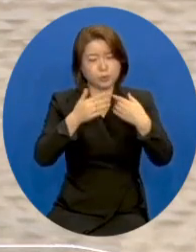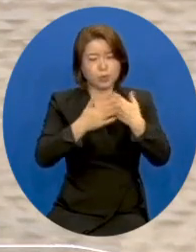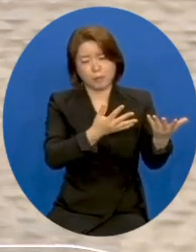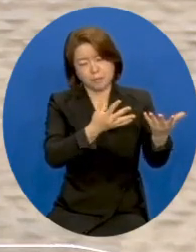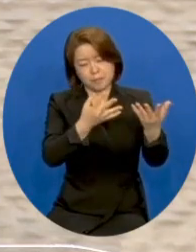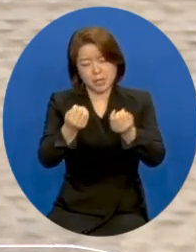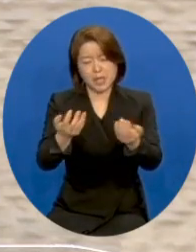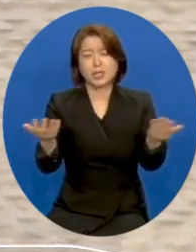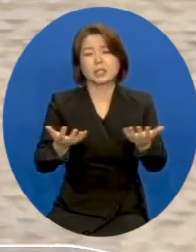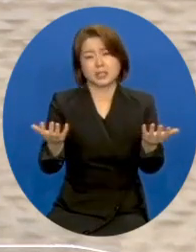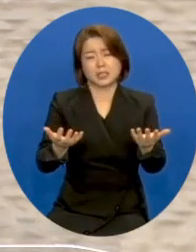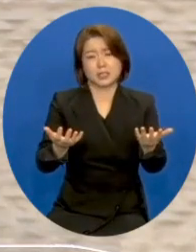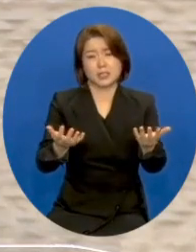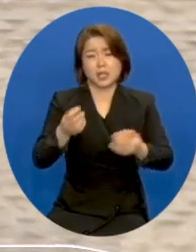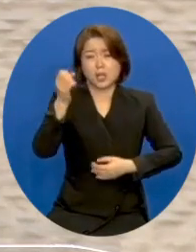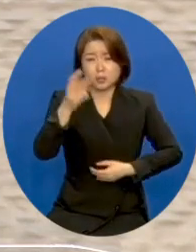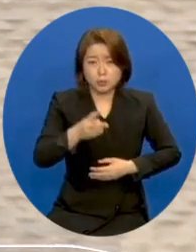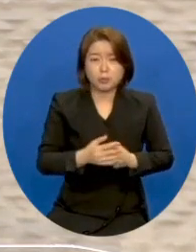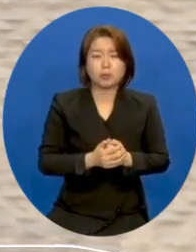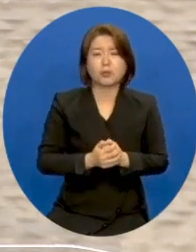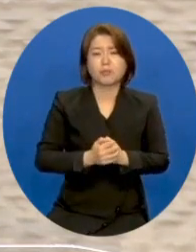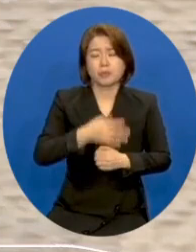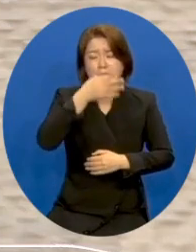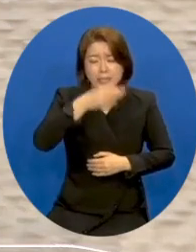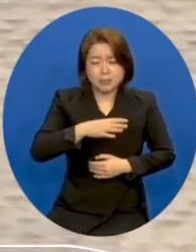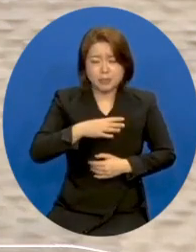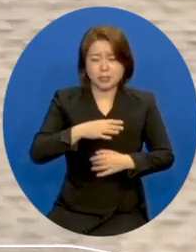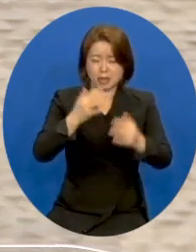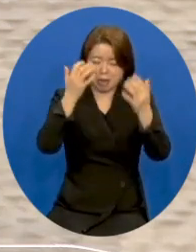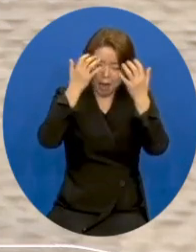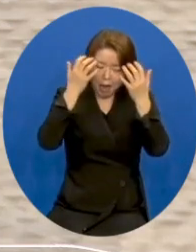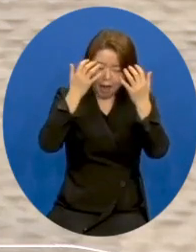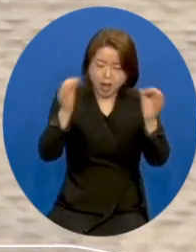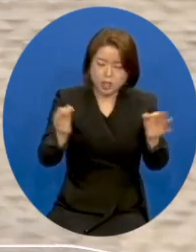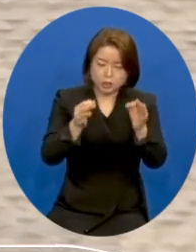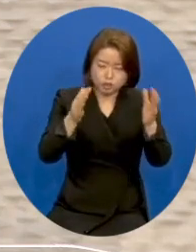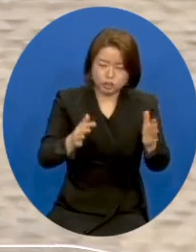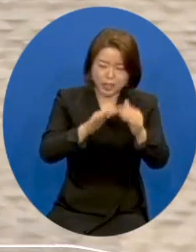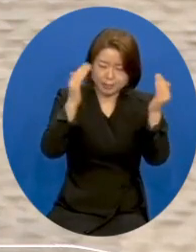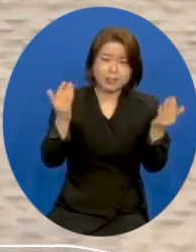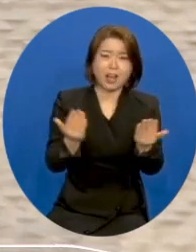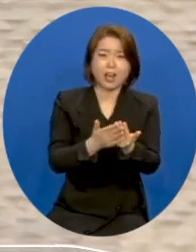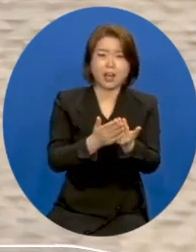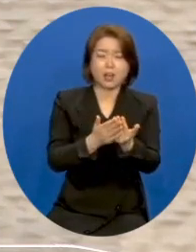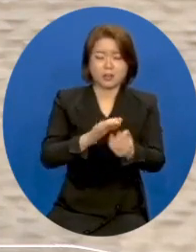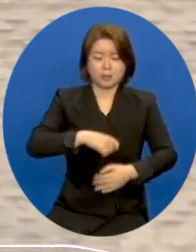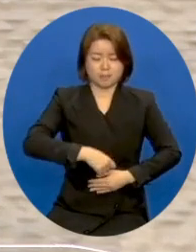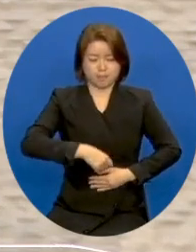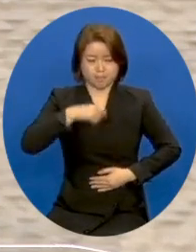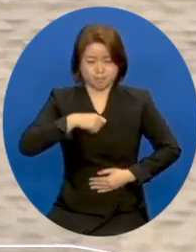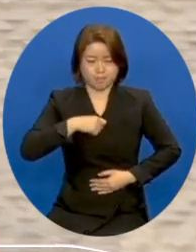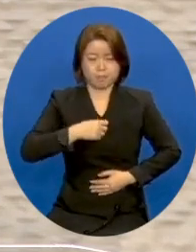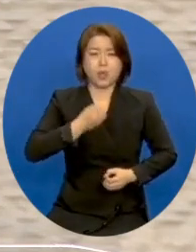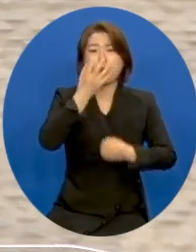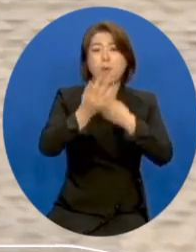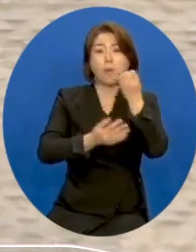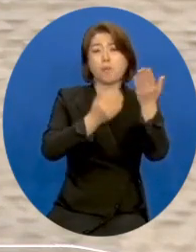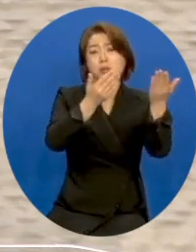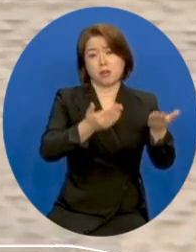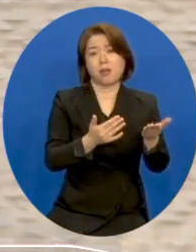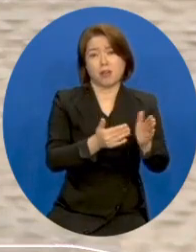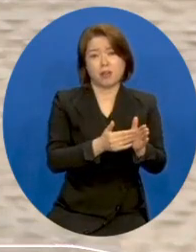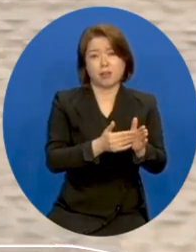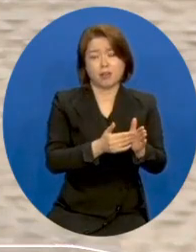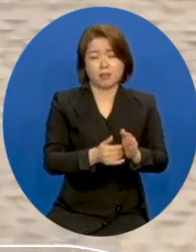일들, 심지어 힘들었고 고통스러웠던 순간까지 아주 솔직하게 다 고백을 해